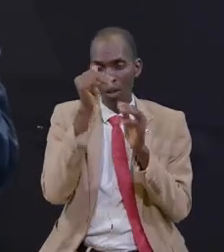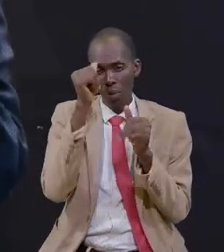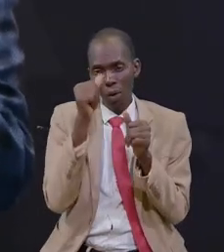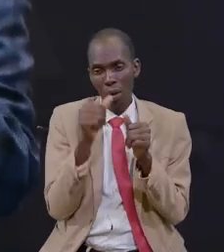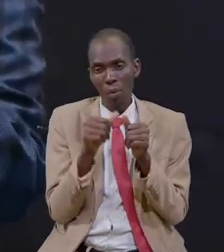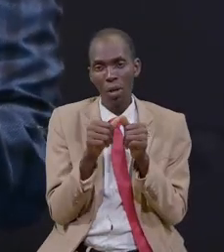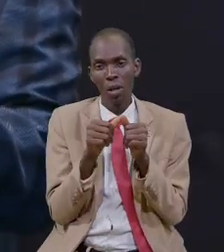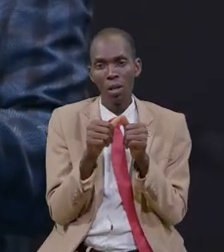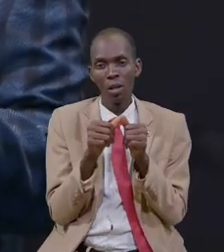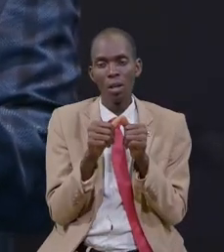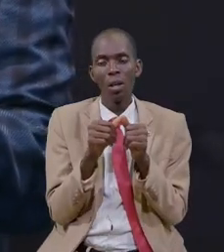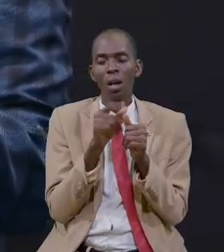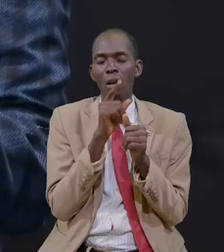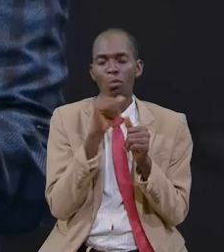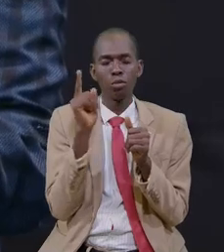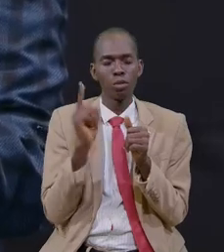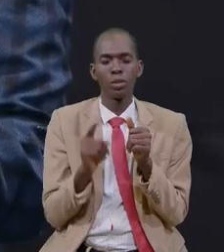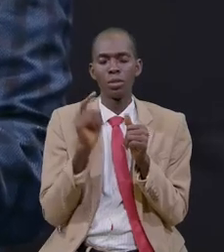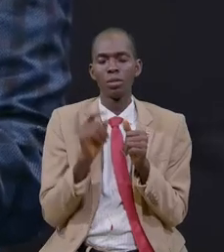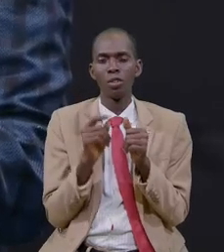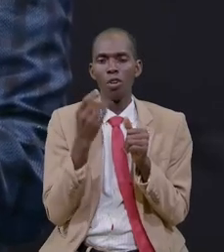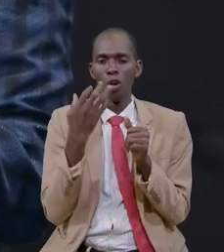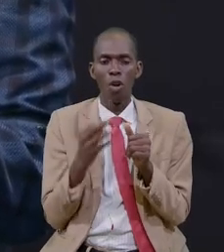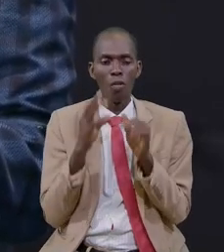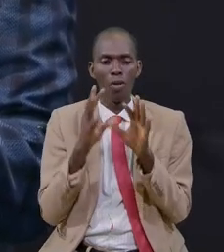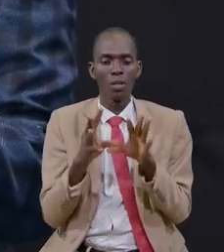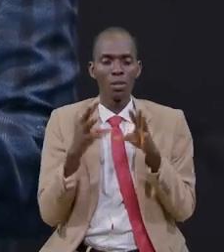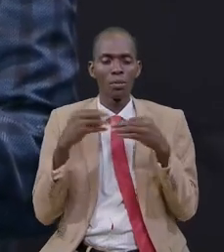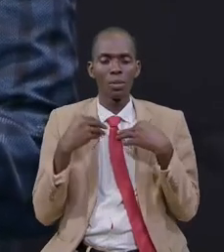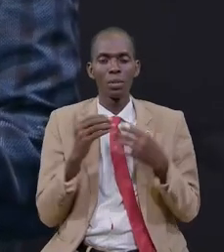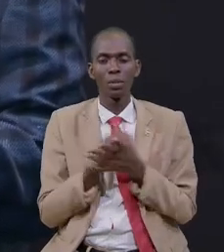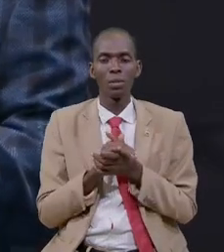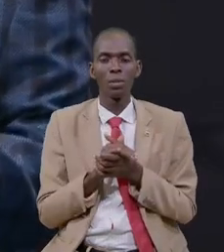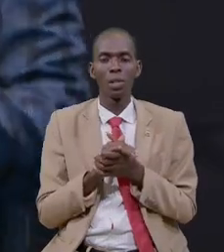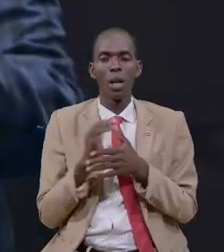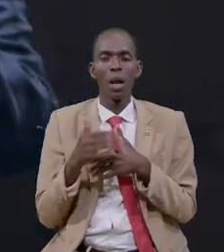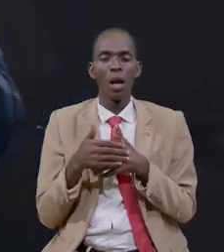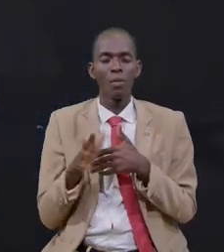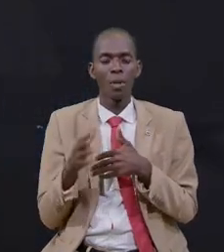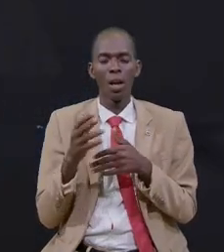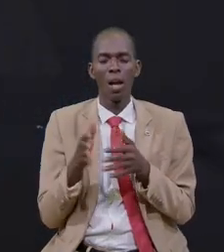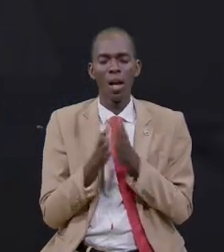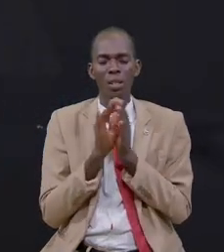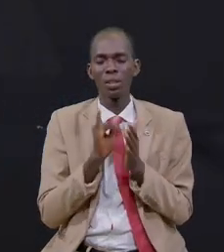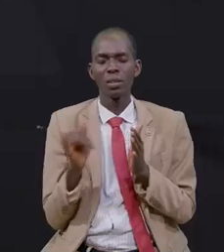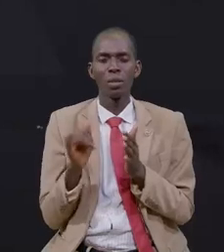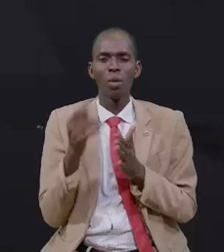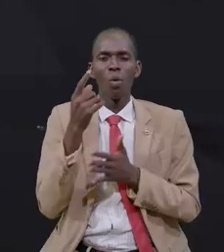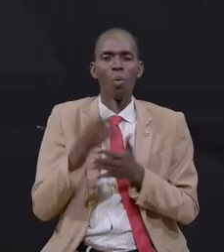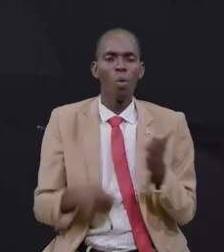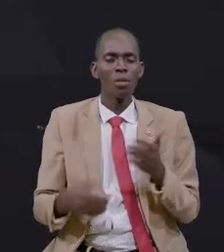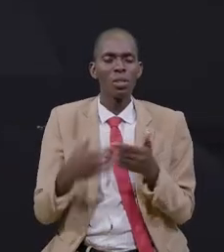rappelez-vous, l'assurance de l'acceptation après avoir demandé. Tout ce